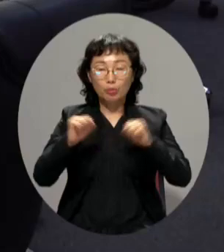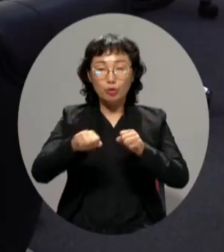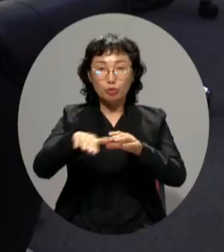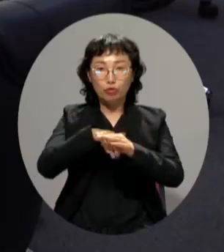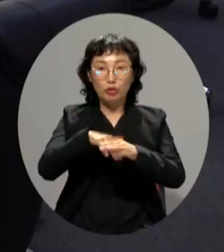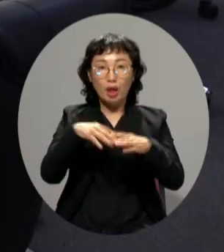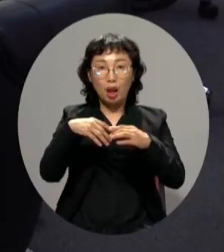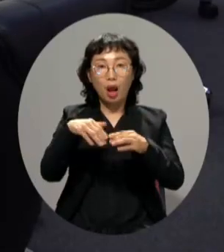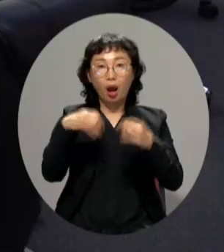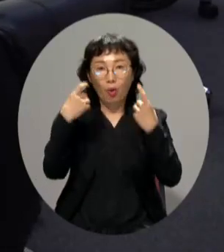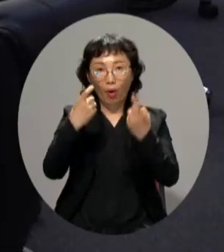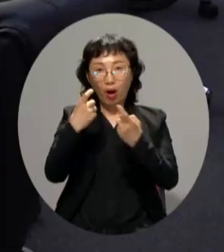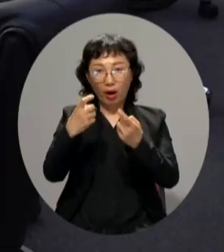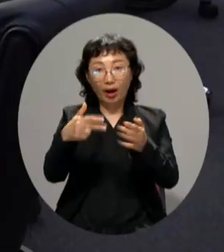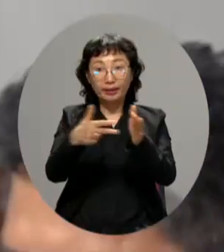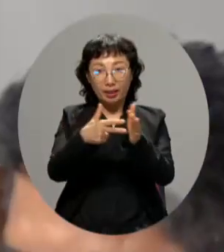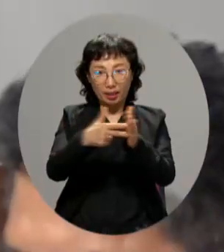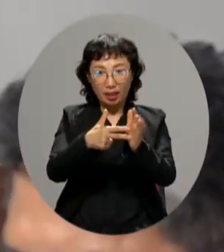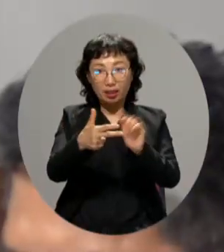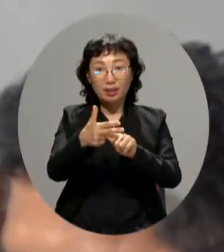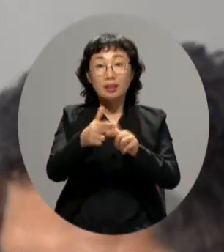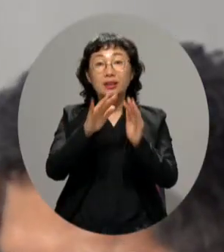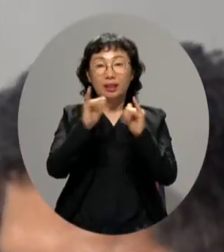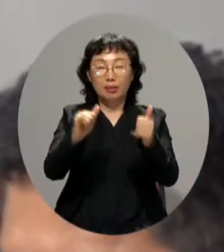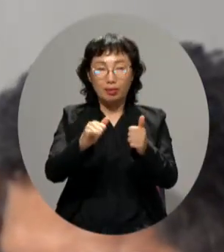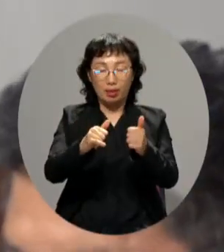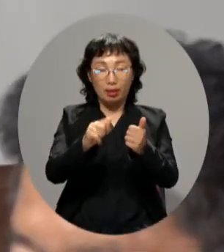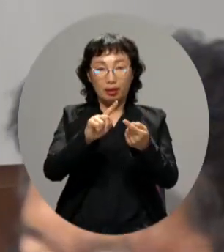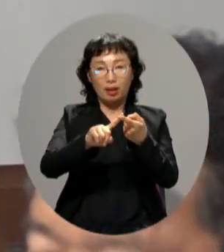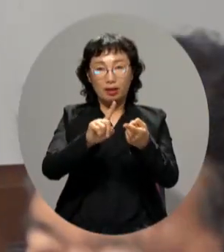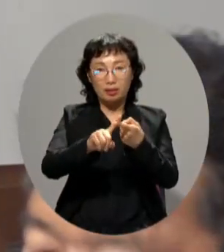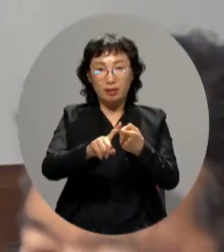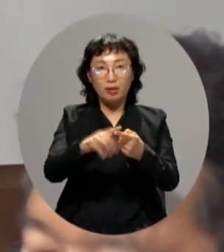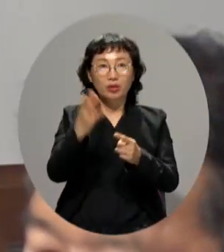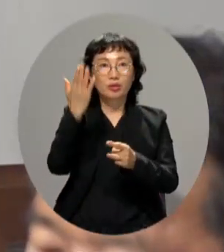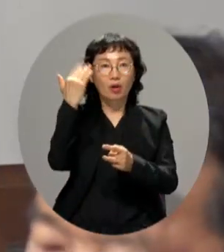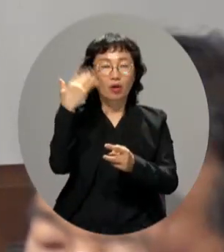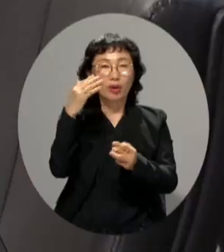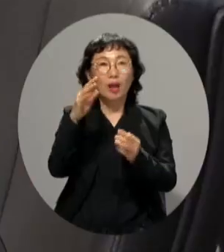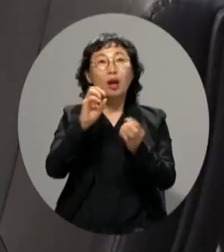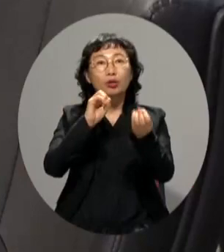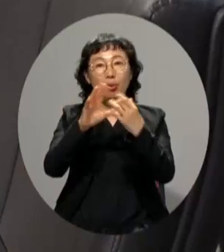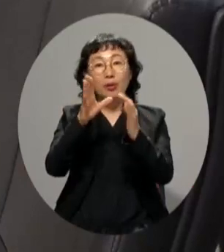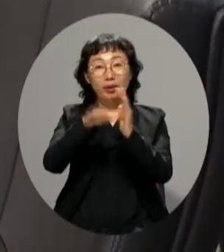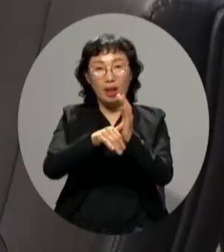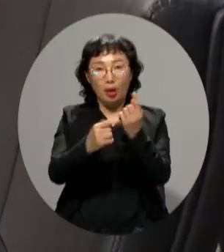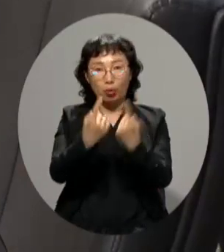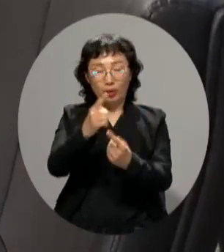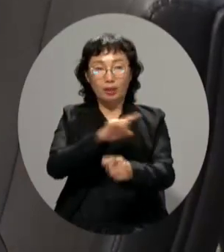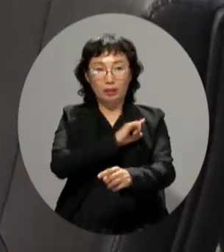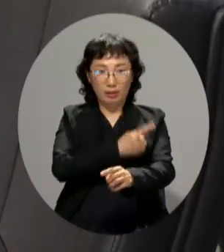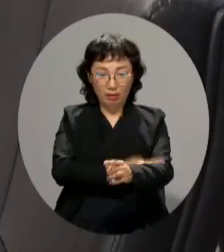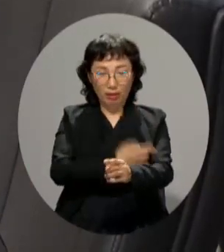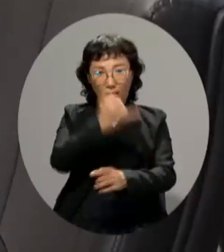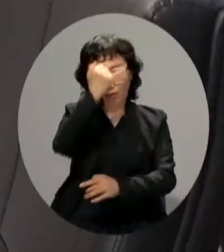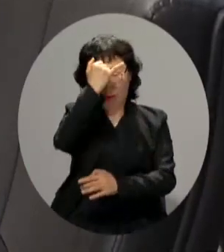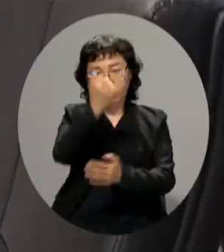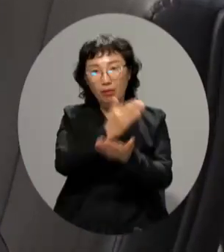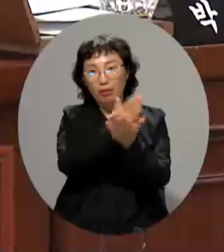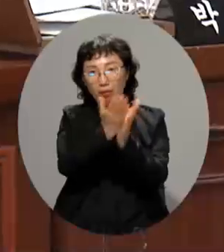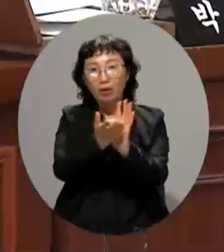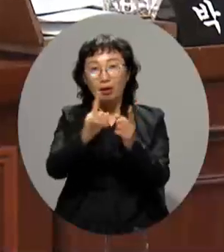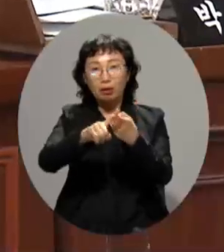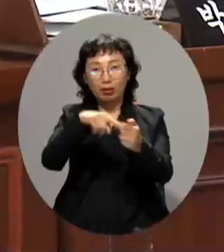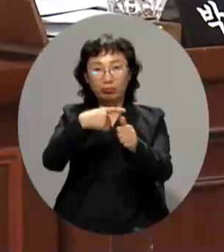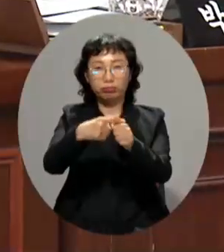전북문화관광재단 이경윤 대표이사 후보자에 대한 인사청문회는 지난 연어 청문회보다 자질과 경력, 도덕성 등에 대한